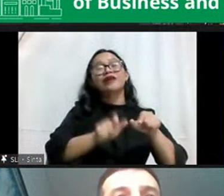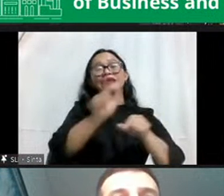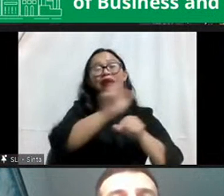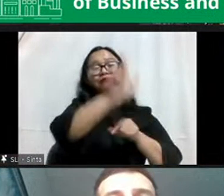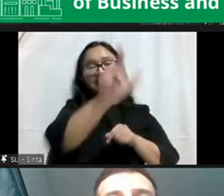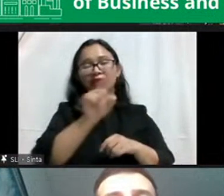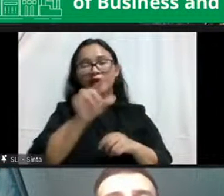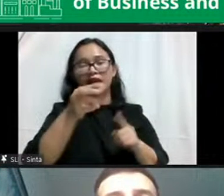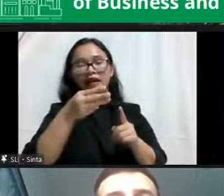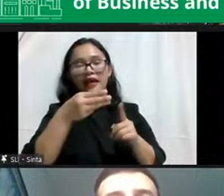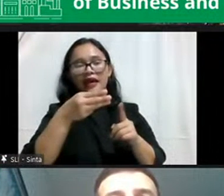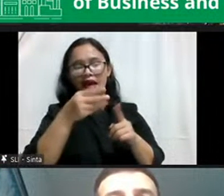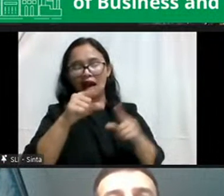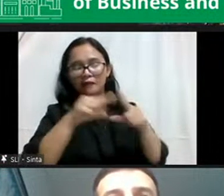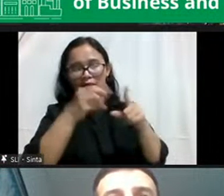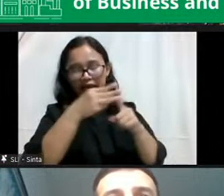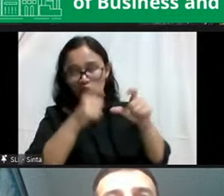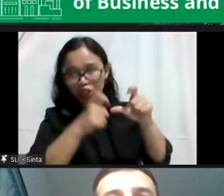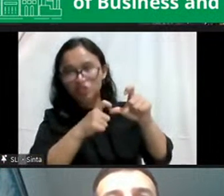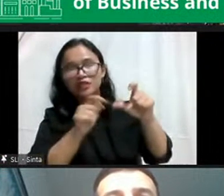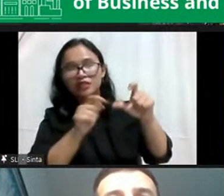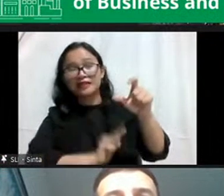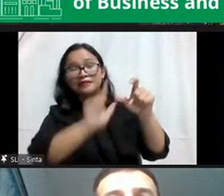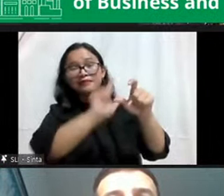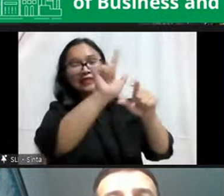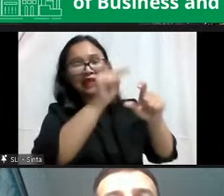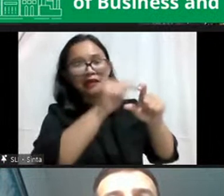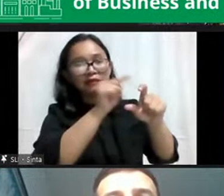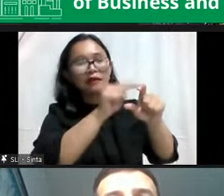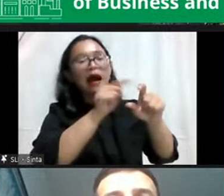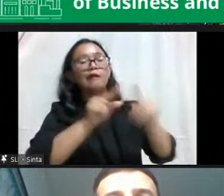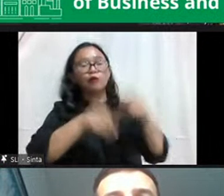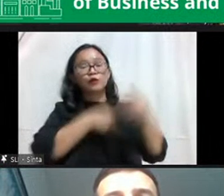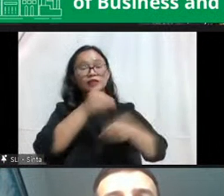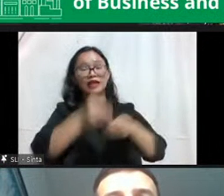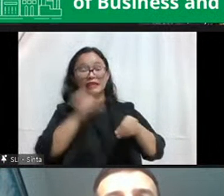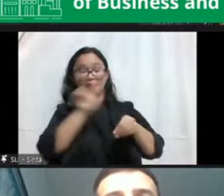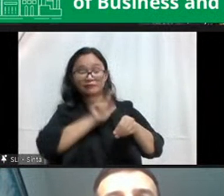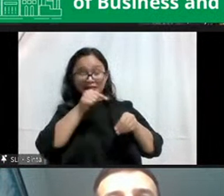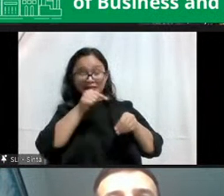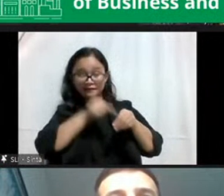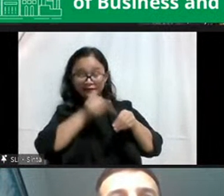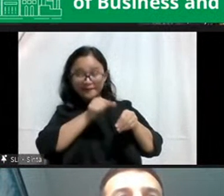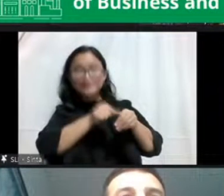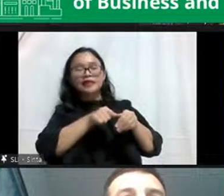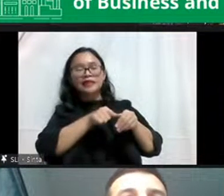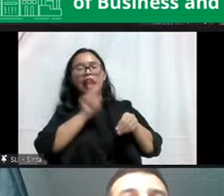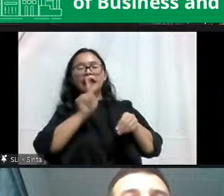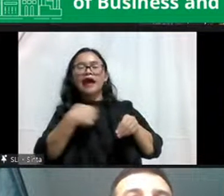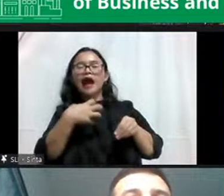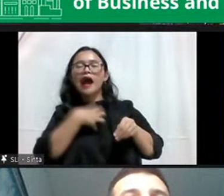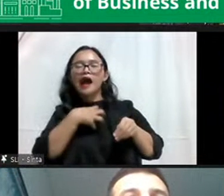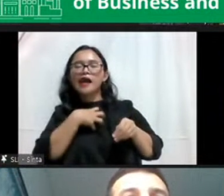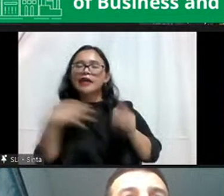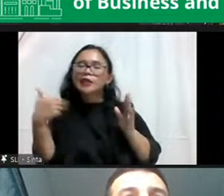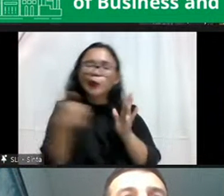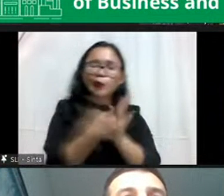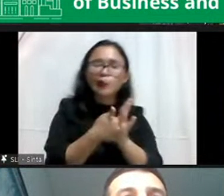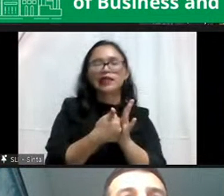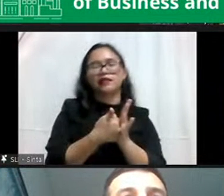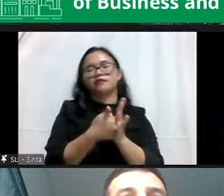kemudian mereka menghargai hak asasih manusia dan mereka melakukan uji ee